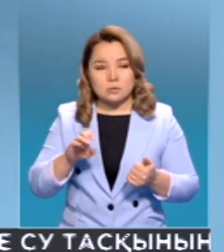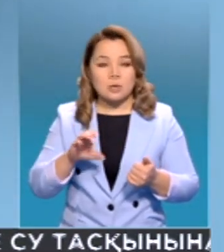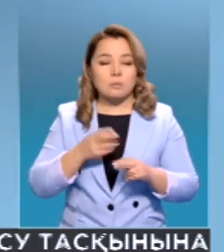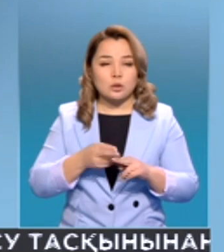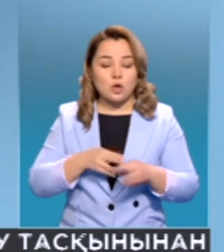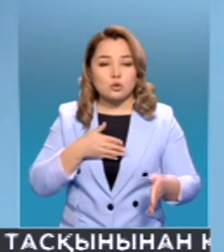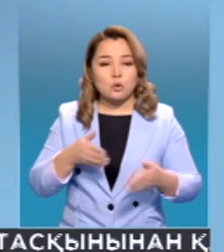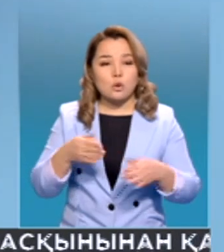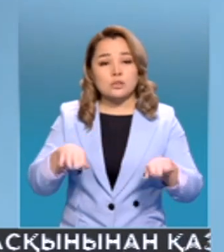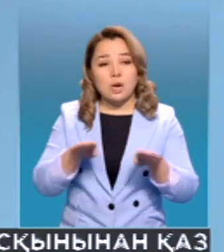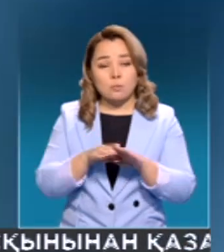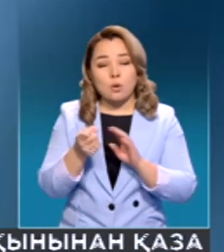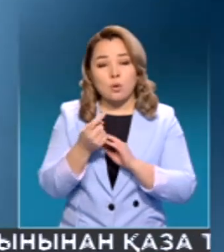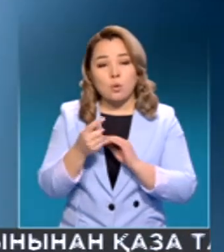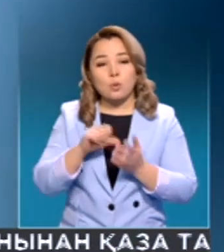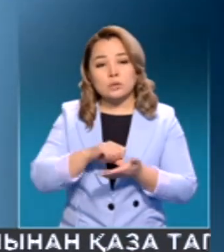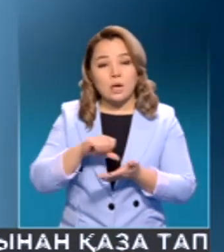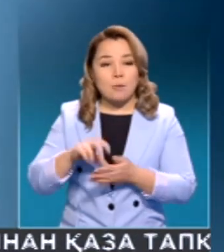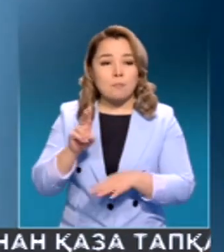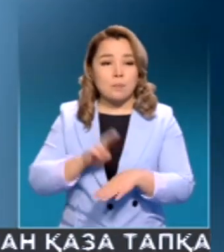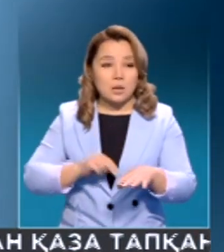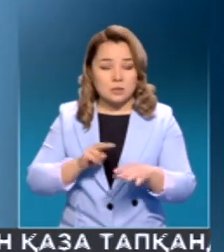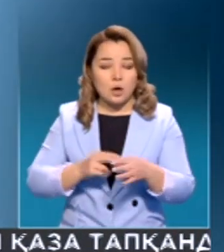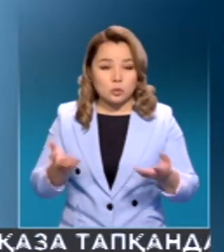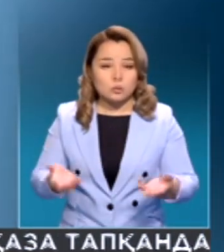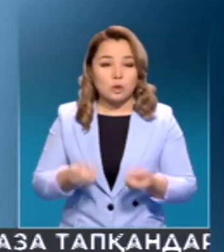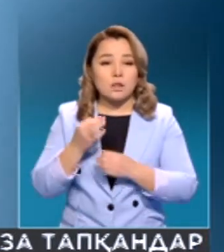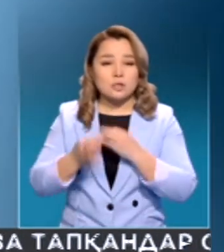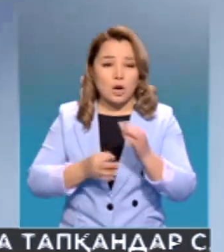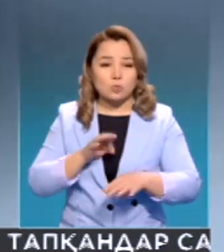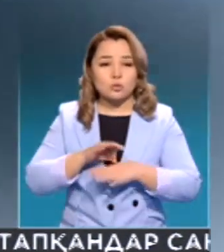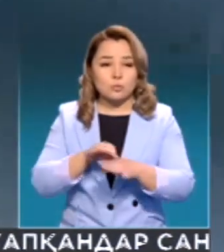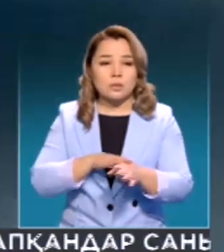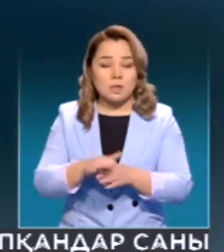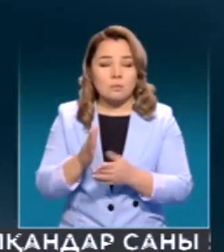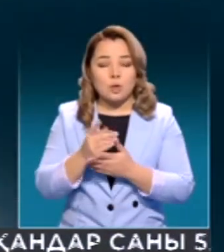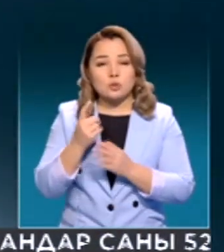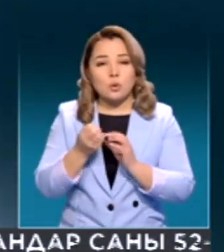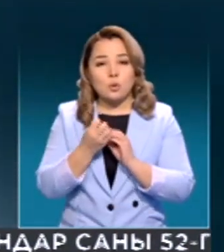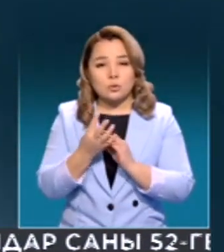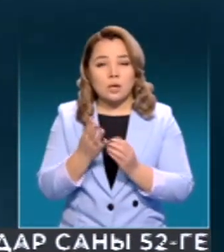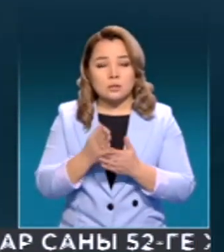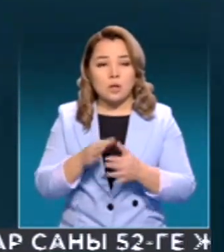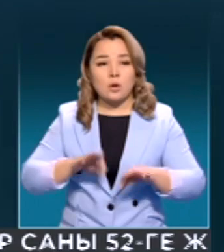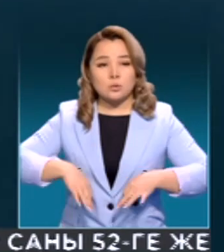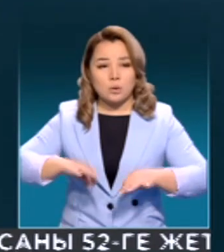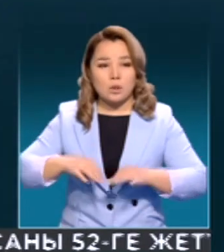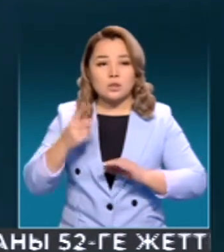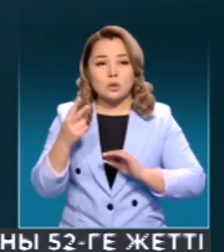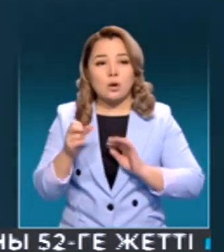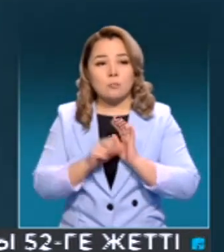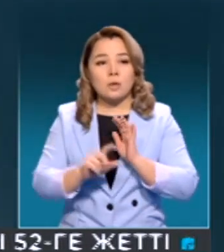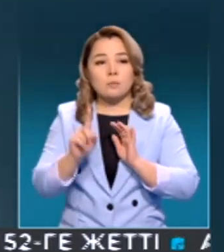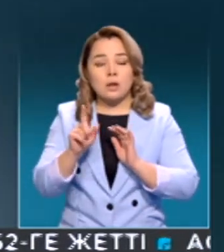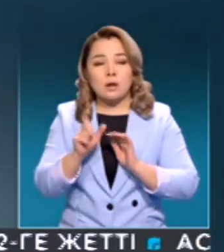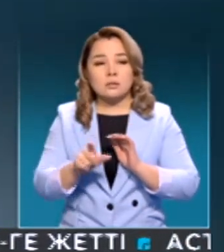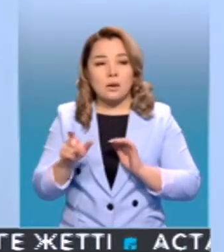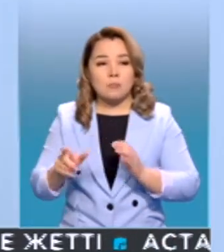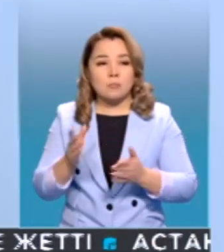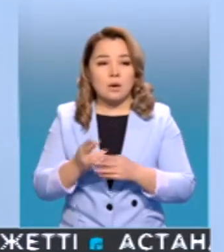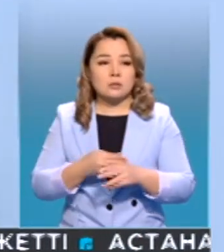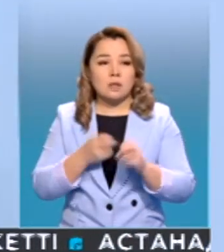жолдар жабылды. 11 учаскеде полиция мен құтқарушылар тәулік бойы қызмет етті. 114 автокөлікте болған 261 адам қауіпсіз жерге